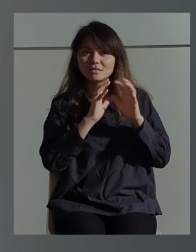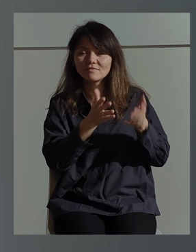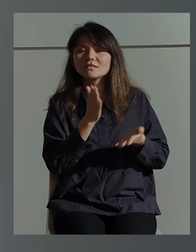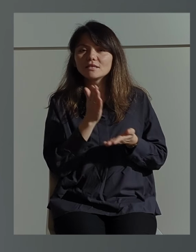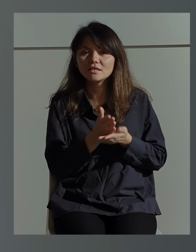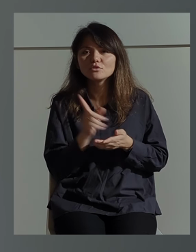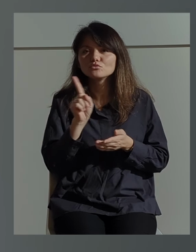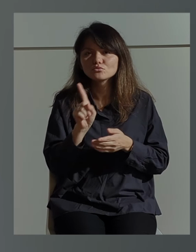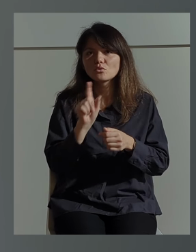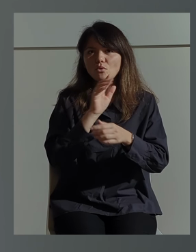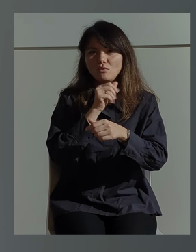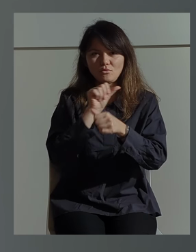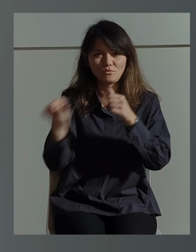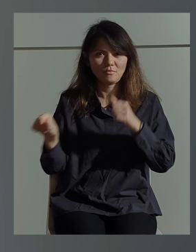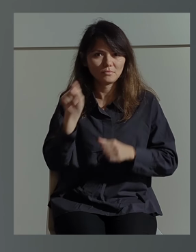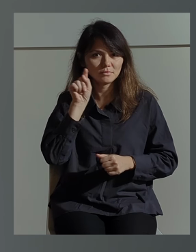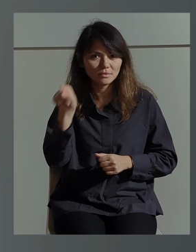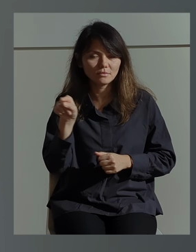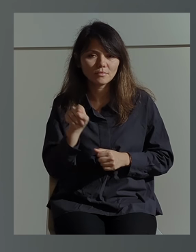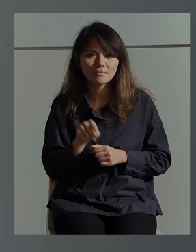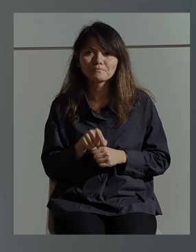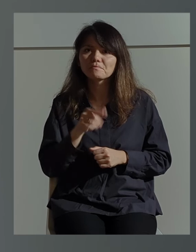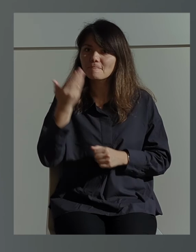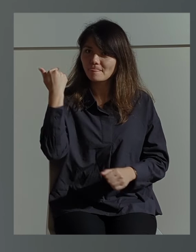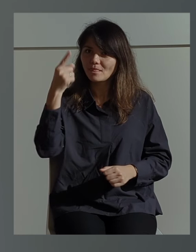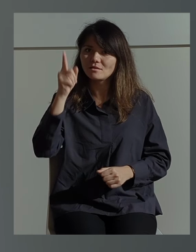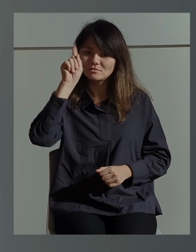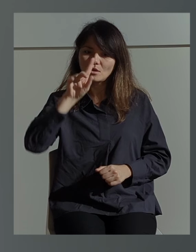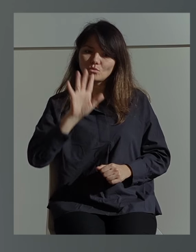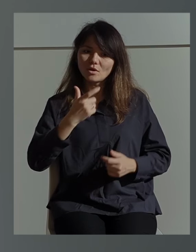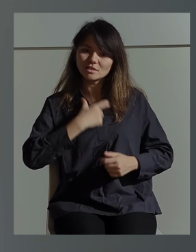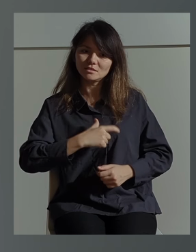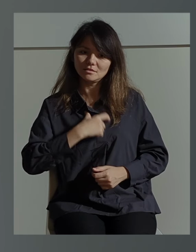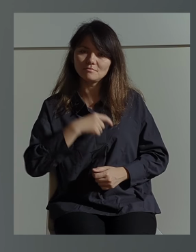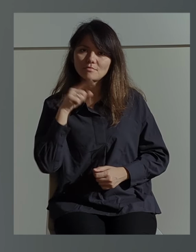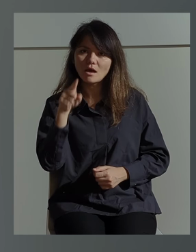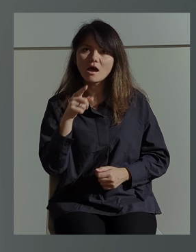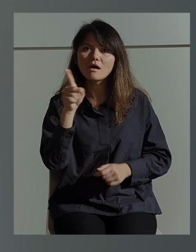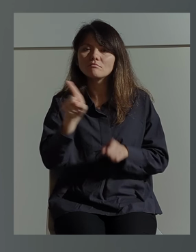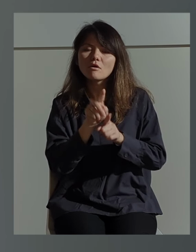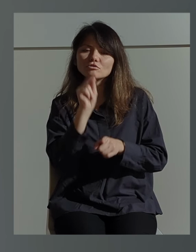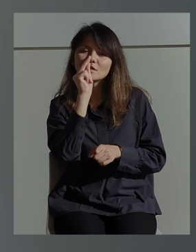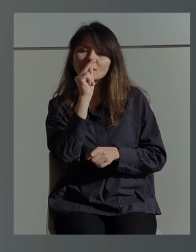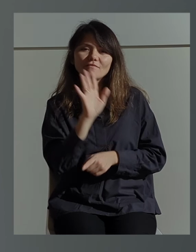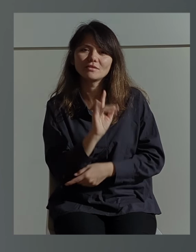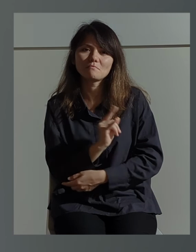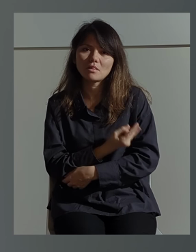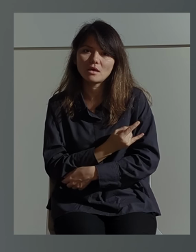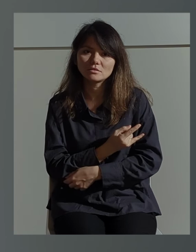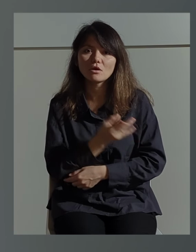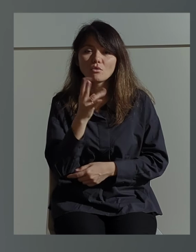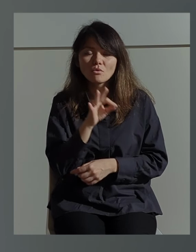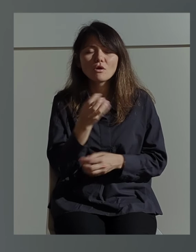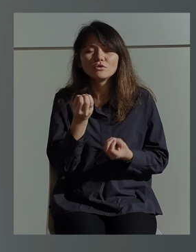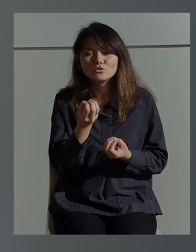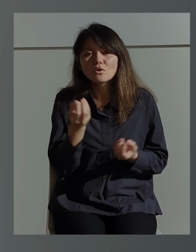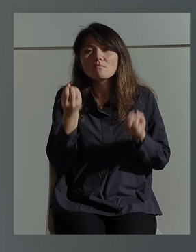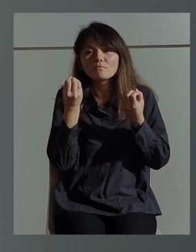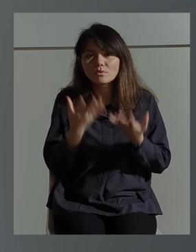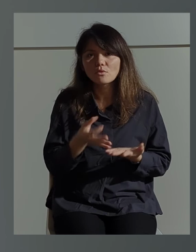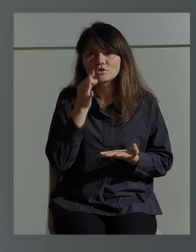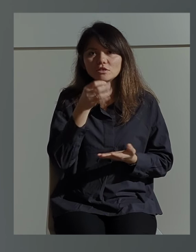помимо тебя Прежде ты только себя знал ты был попросту говоря невинным младенцем но говоря ещё проще